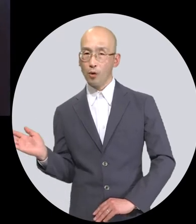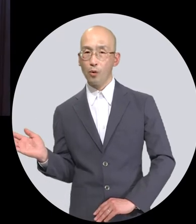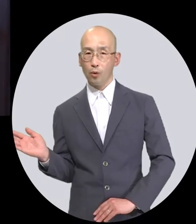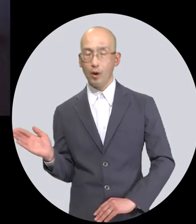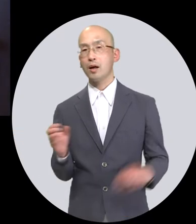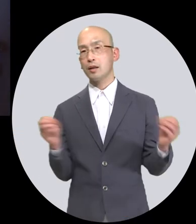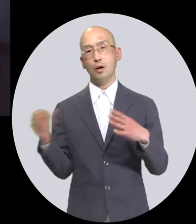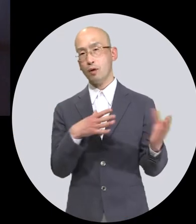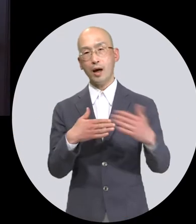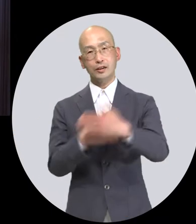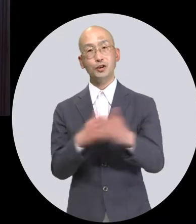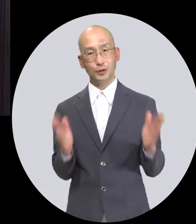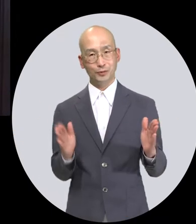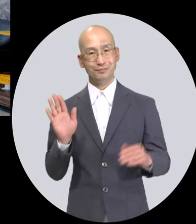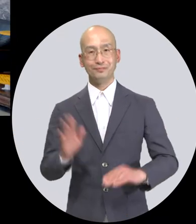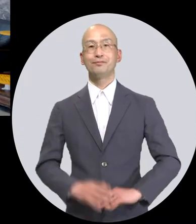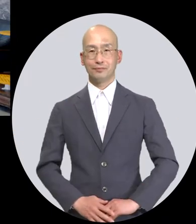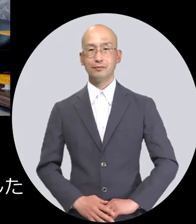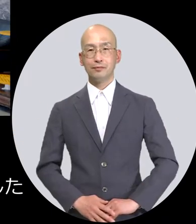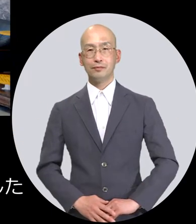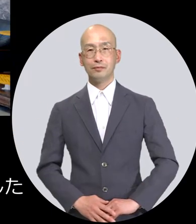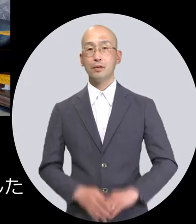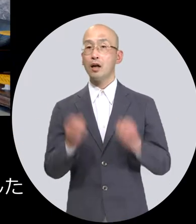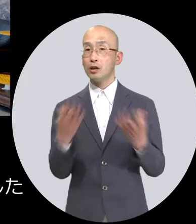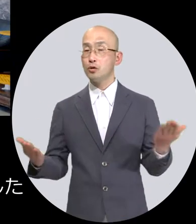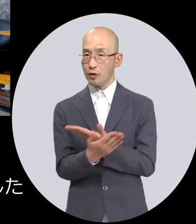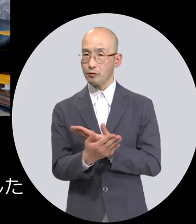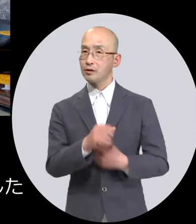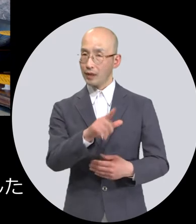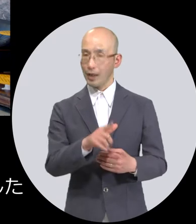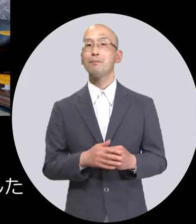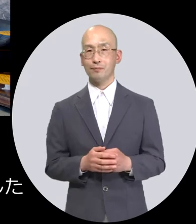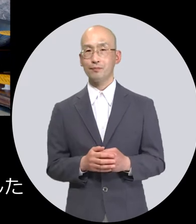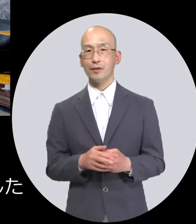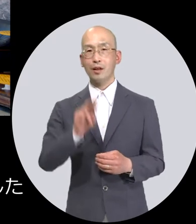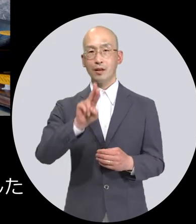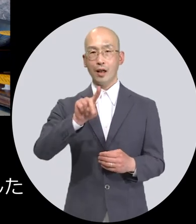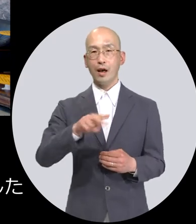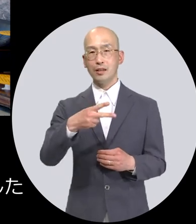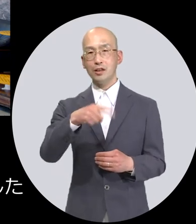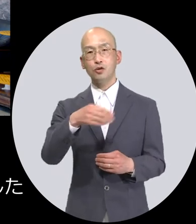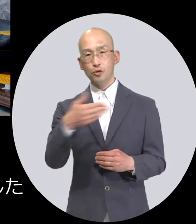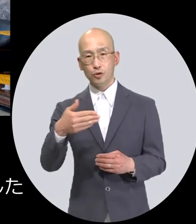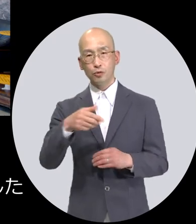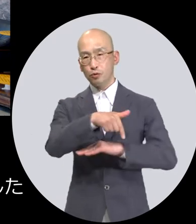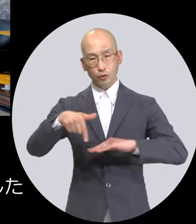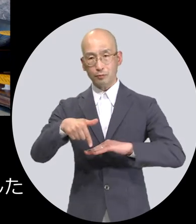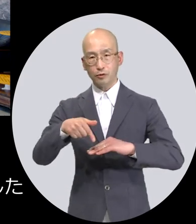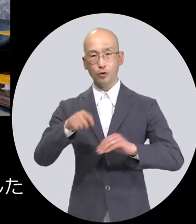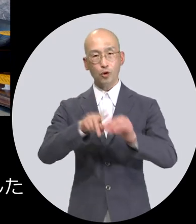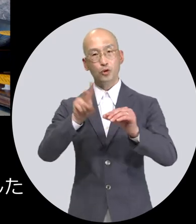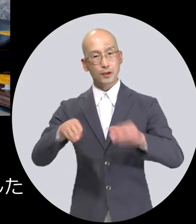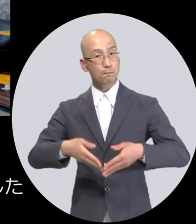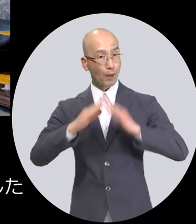ここが談話室です、ここはリニューアルを機にラーニングプログラムの拠点として